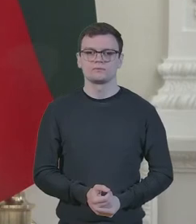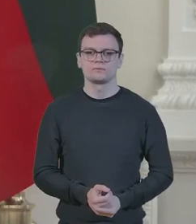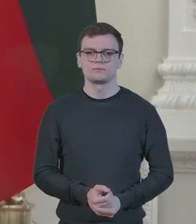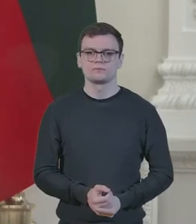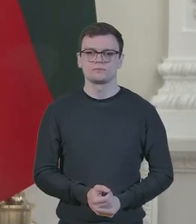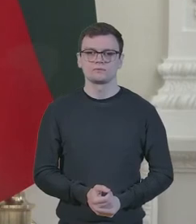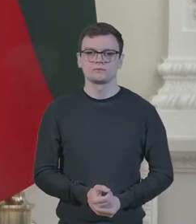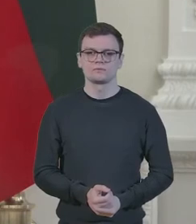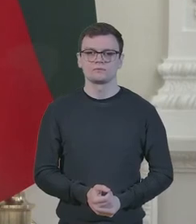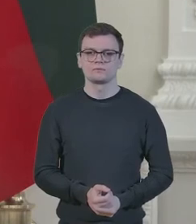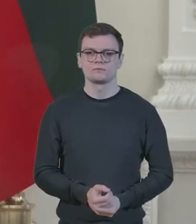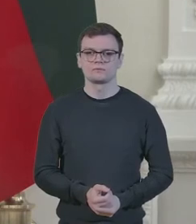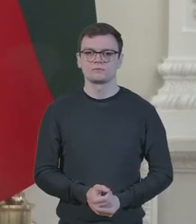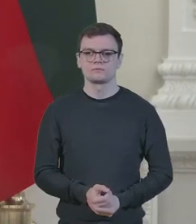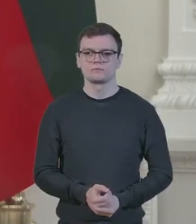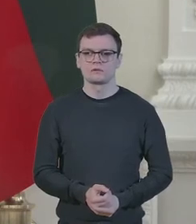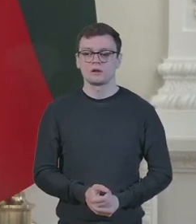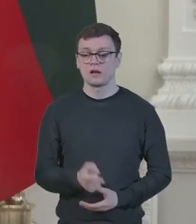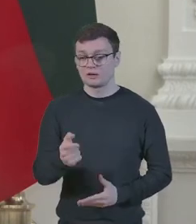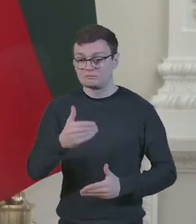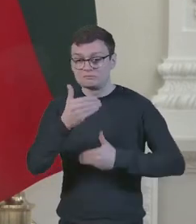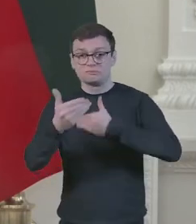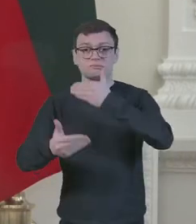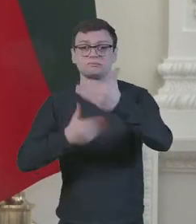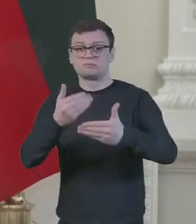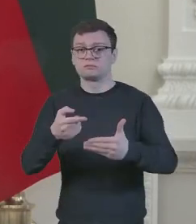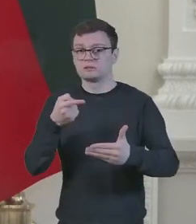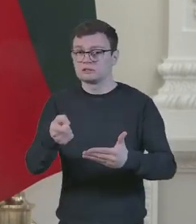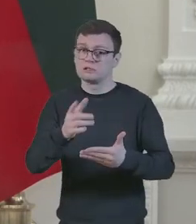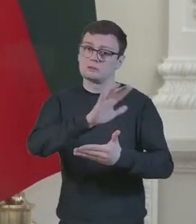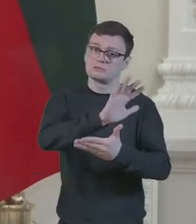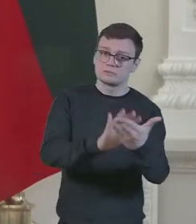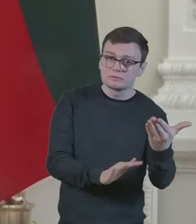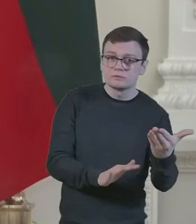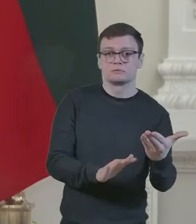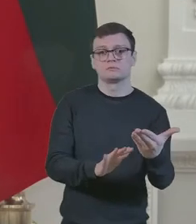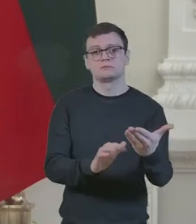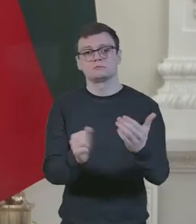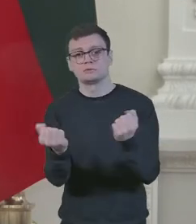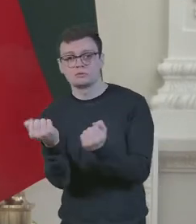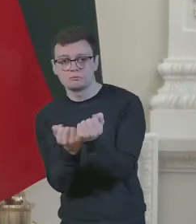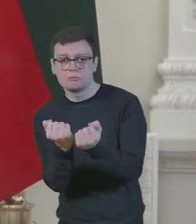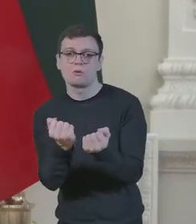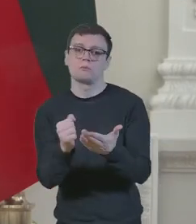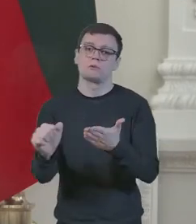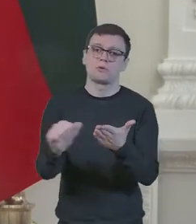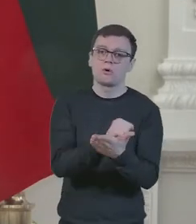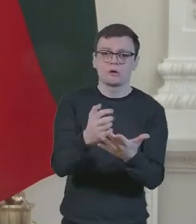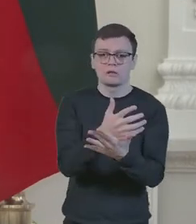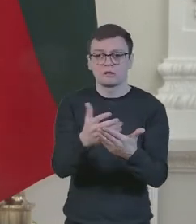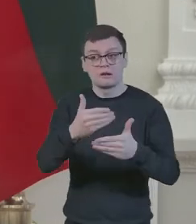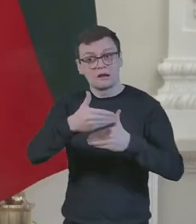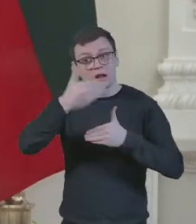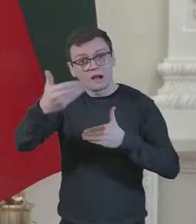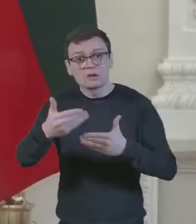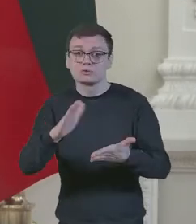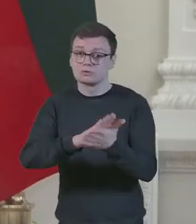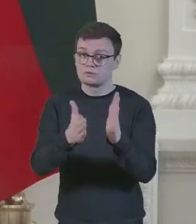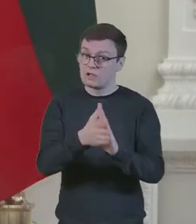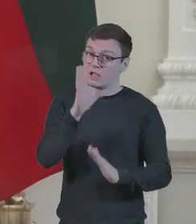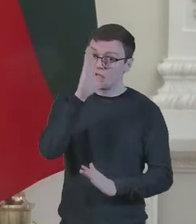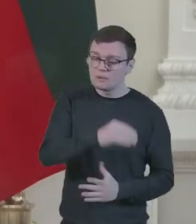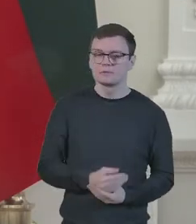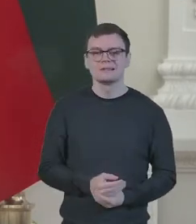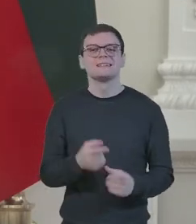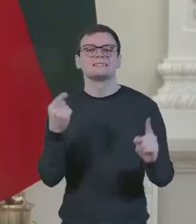jie, taip sakant, tos procedūros bus sutvarkytos artimiausioje ateityje? Aš manau, kad toks ir yra tikslas suspėti